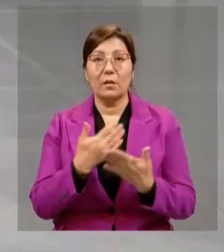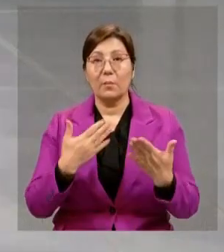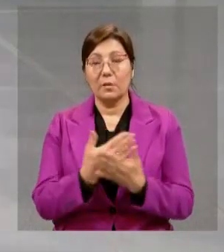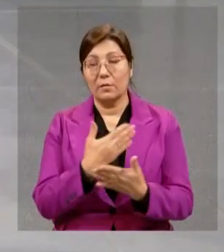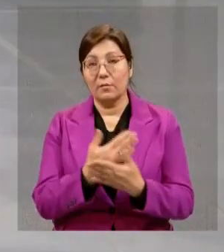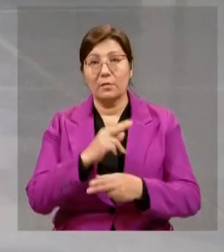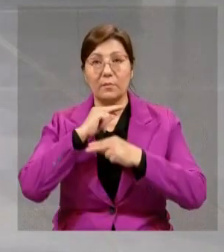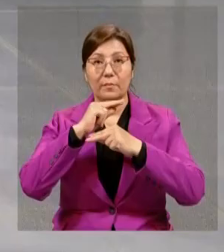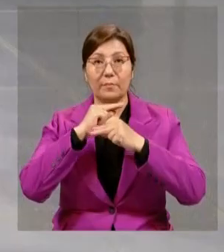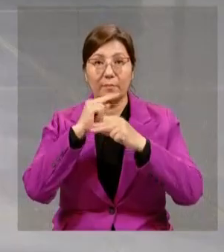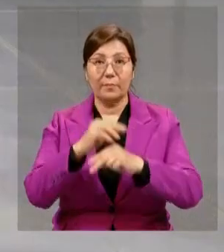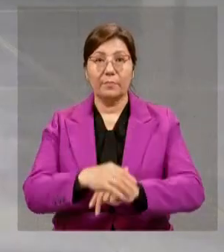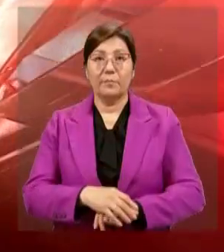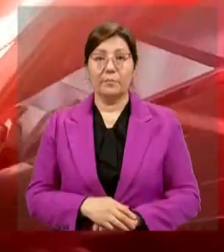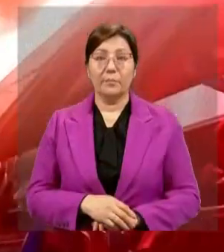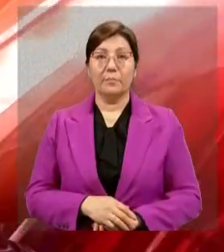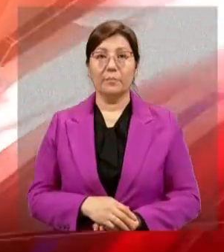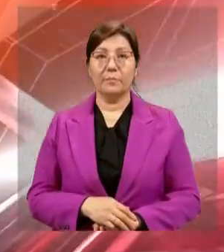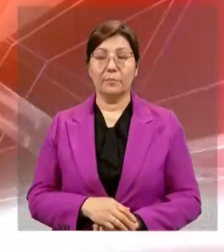оқиғаларын назарларыңызға сұнбақпын.